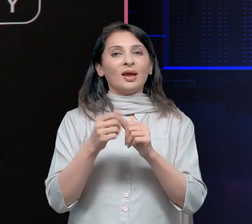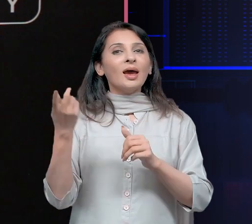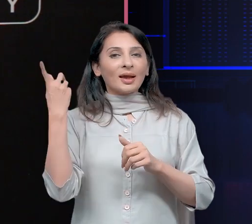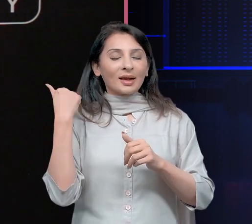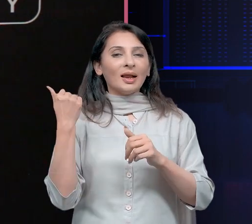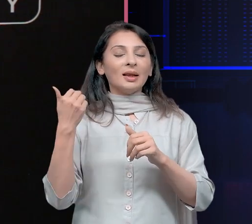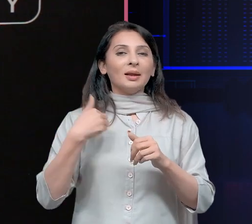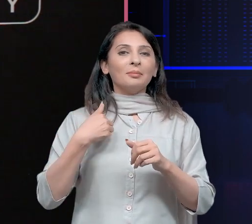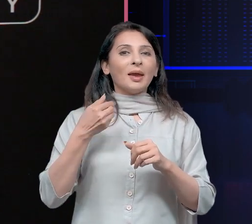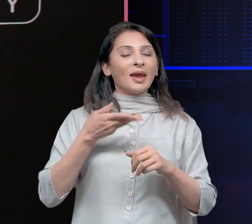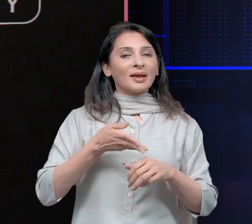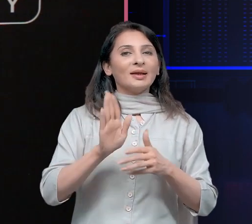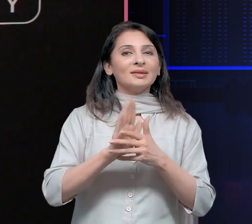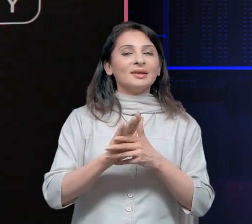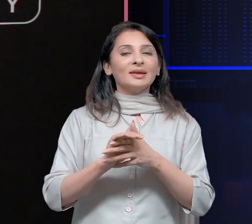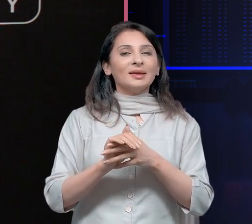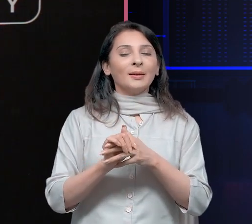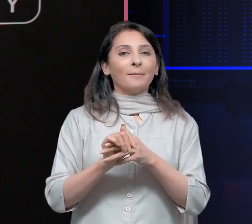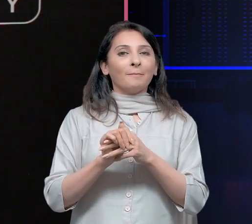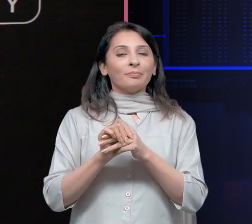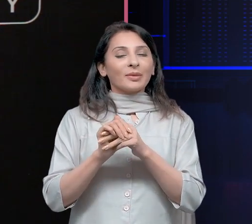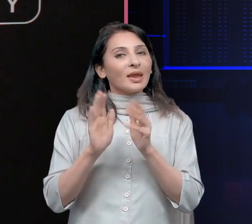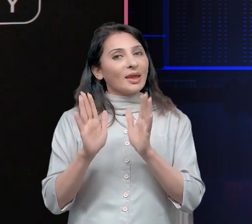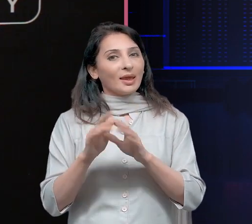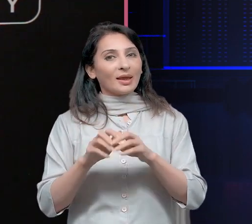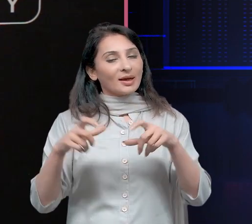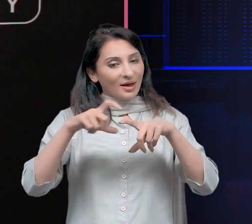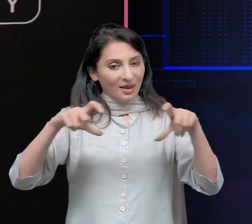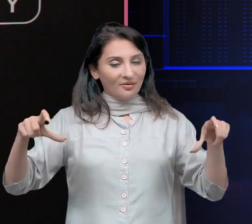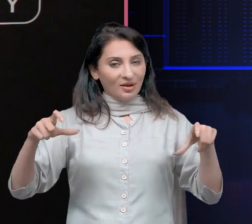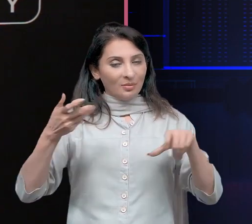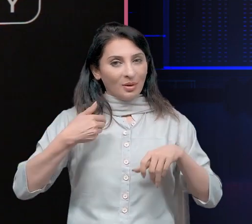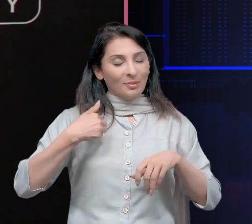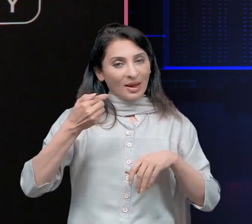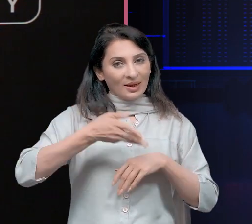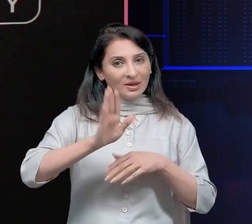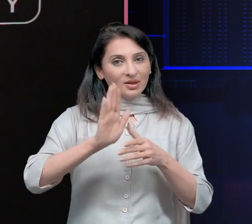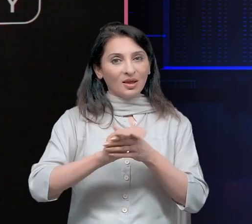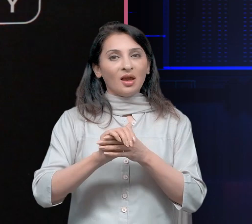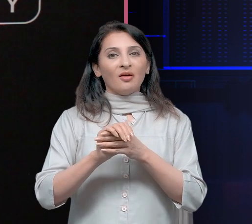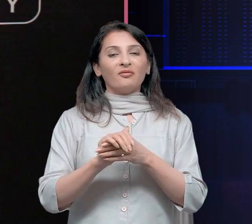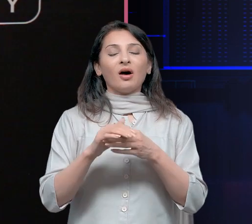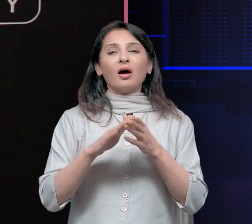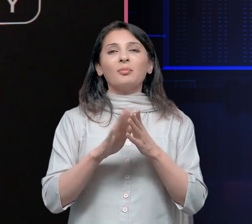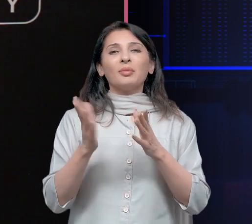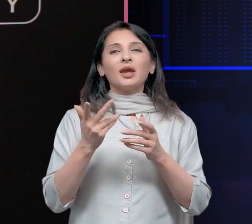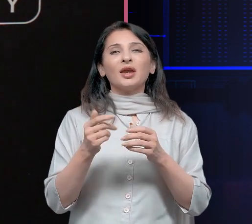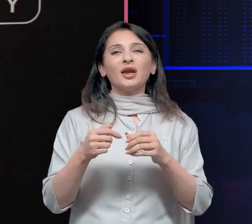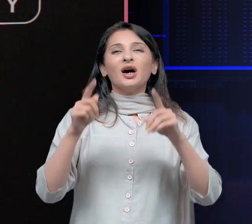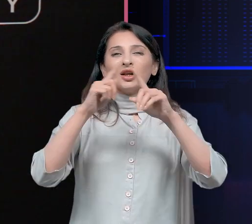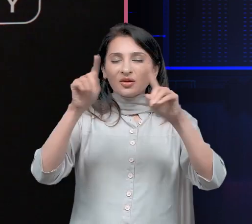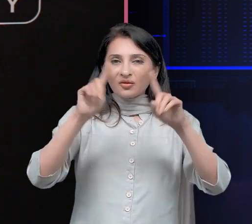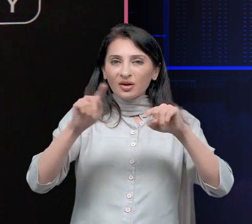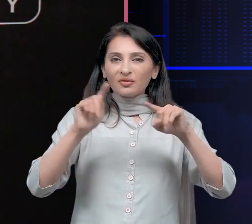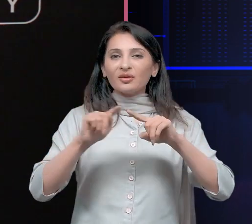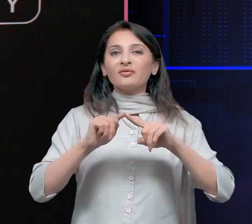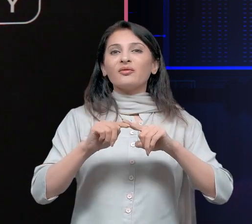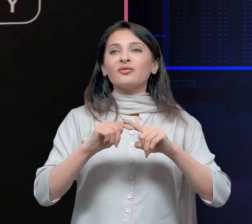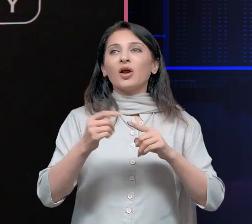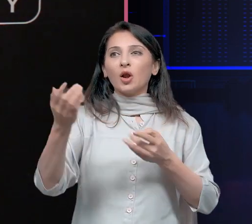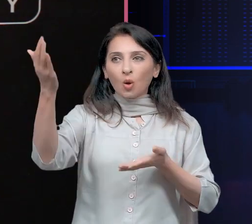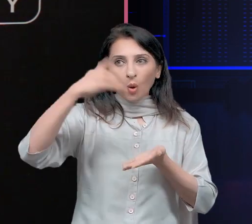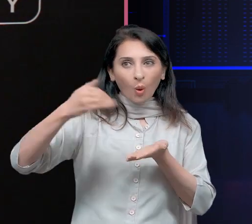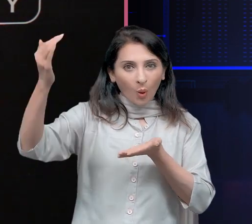प्रोविंशियल सोशल मोबिलिटी इश्यूज़ के ऊपर वहाँ एक इवेंट कंडक्ट हो रहा था, वे